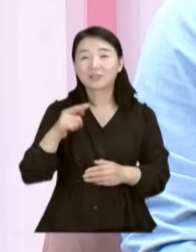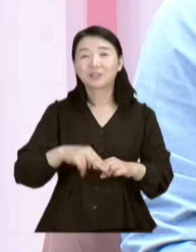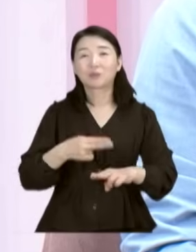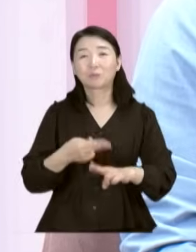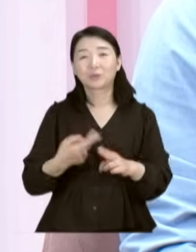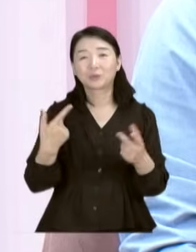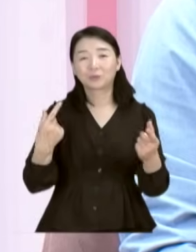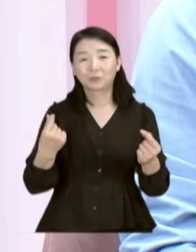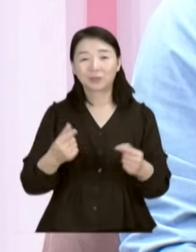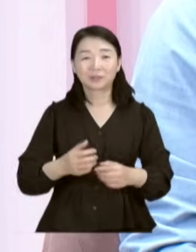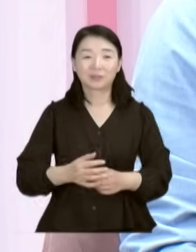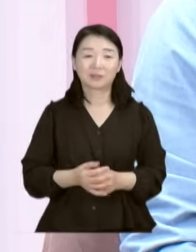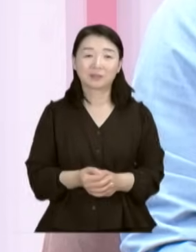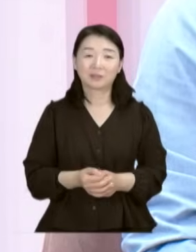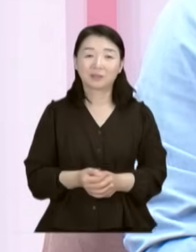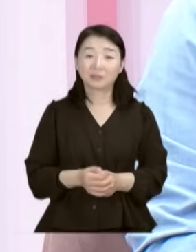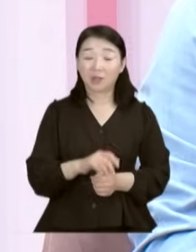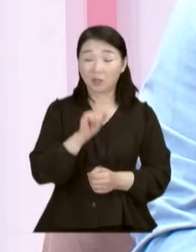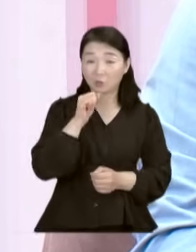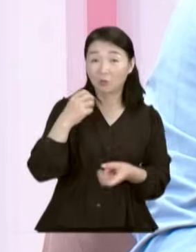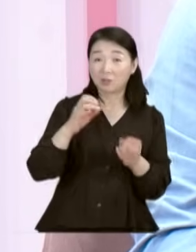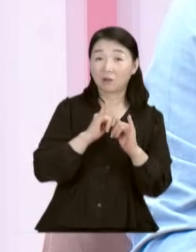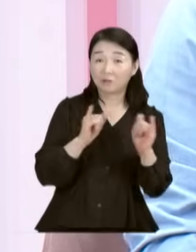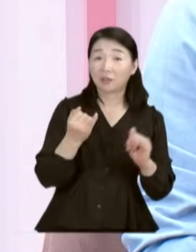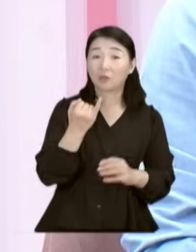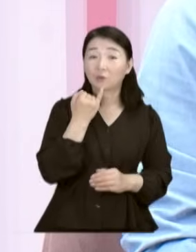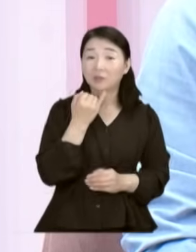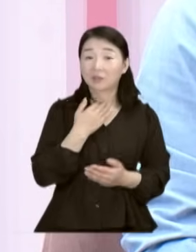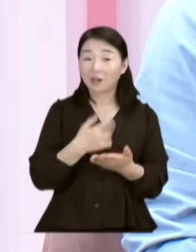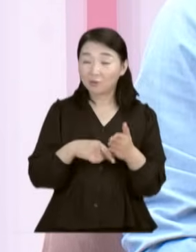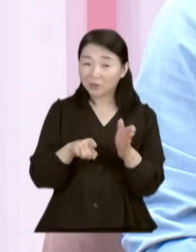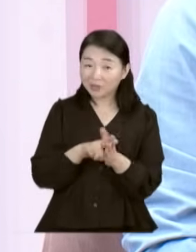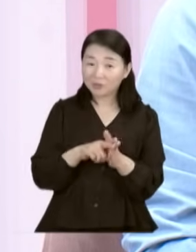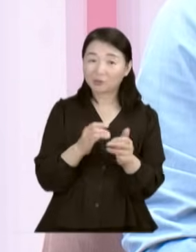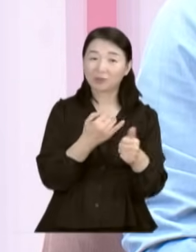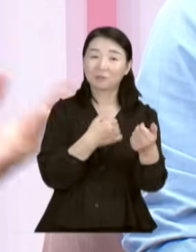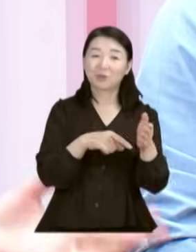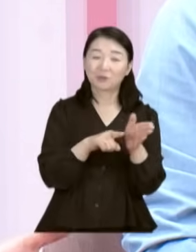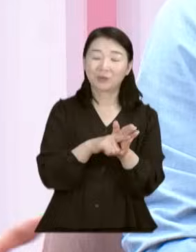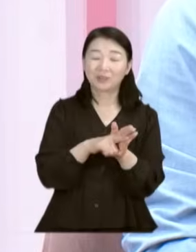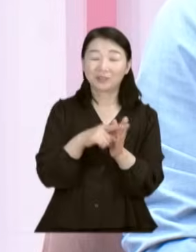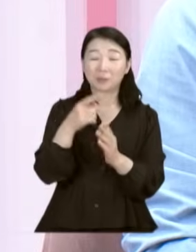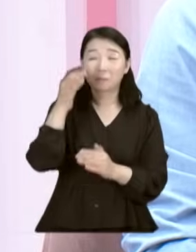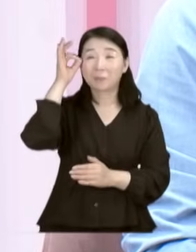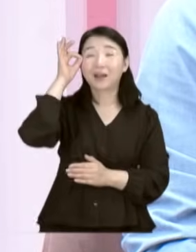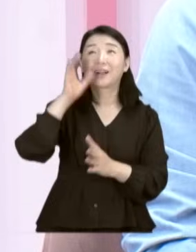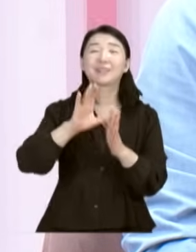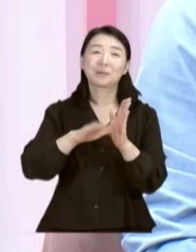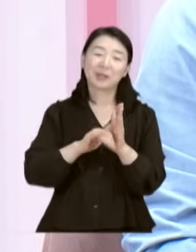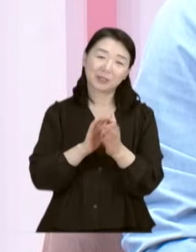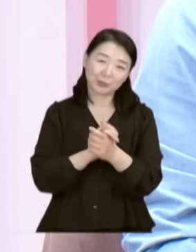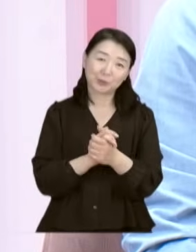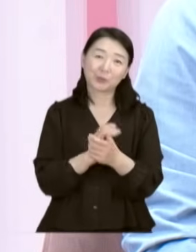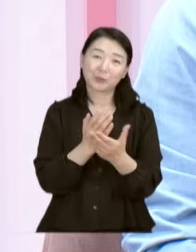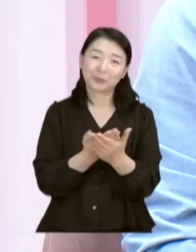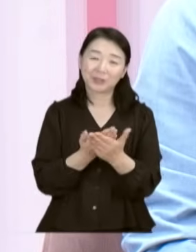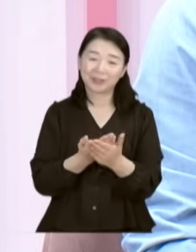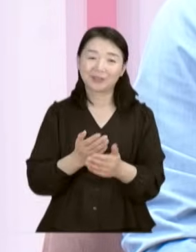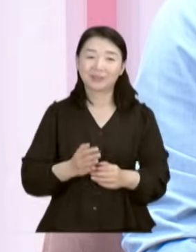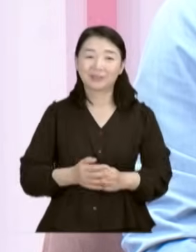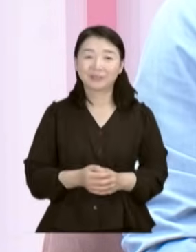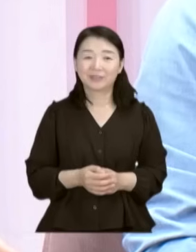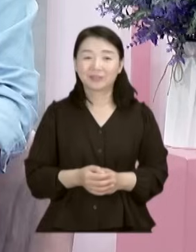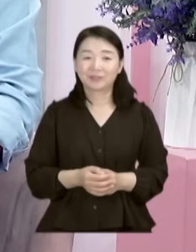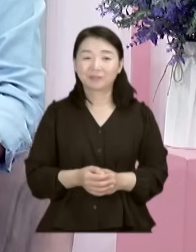너무나 큰 선물이잖아요 그래서 뭐 좋아하시는 연예인도 좋고 또 저를 위해서 또 저희 남편을 위해서 생각나시면 그냥 기도해 주시고